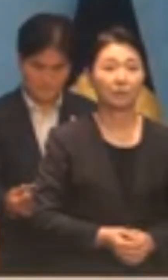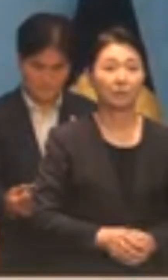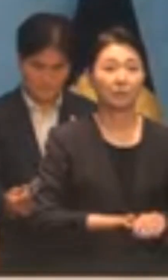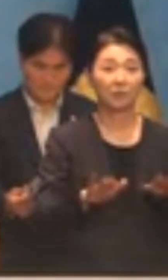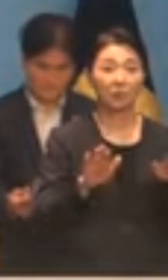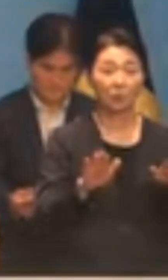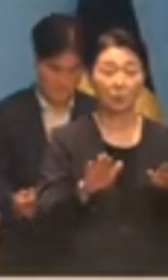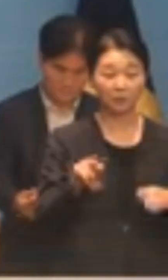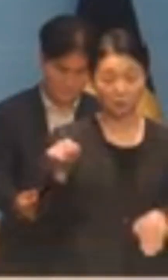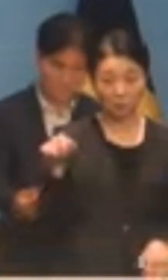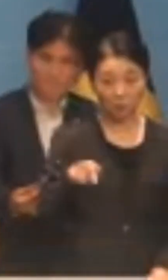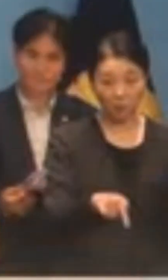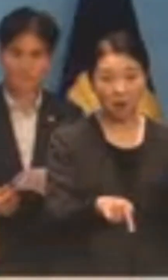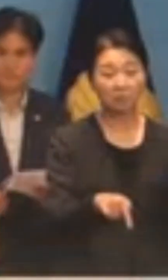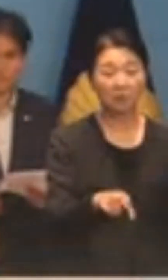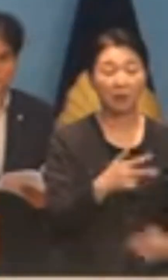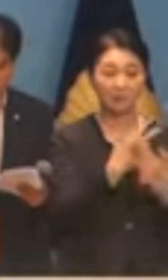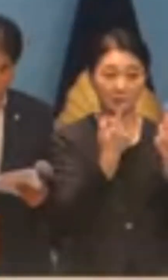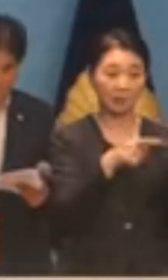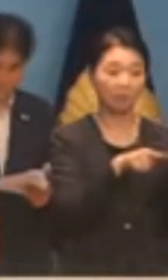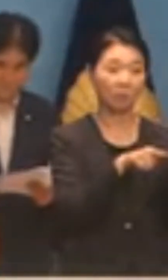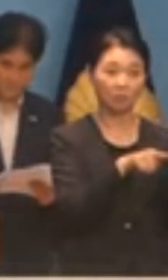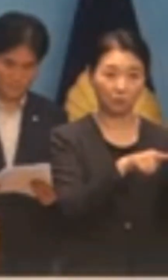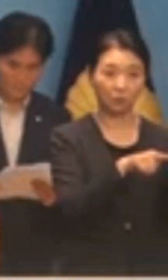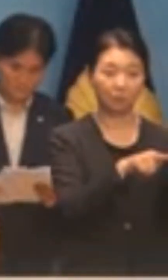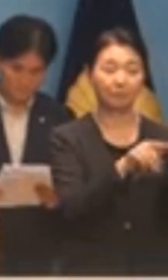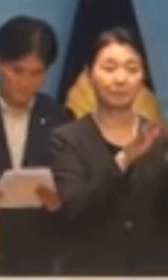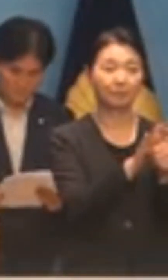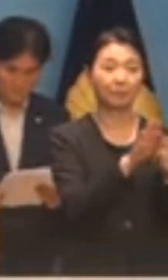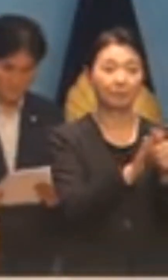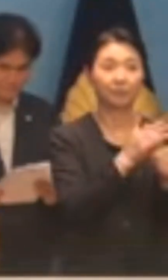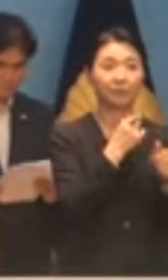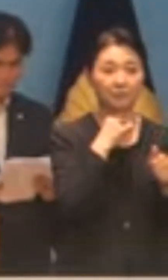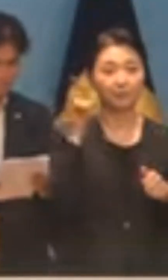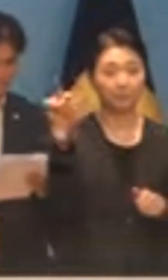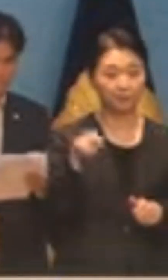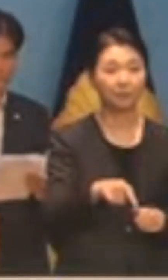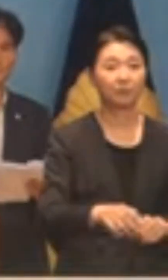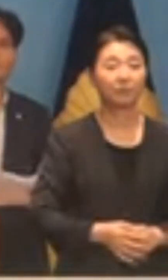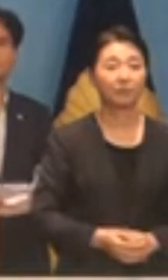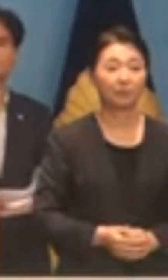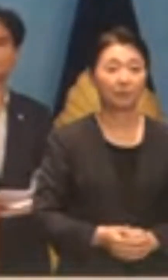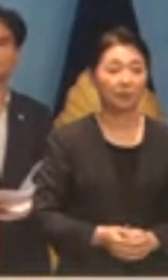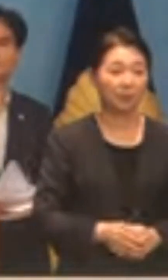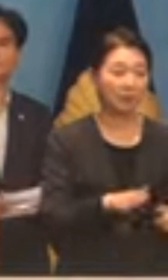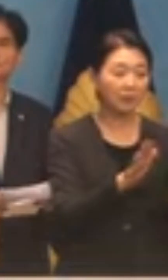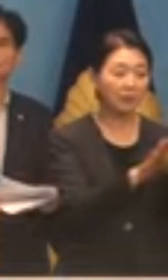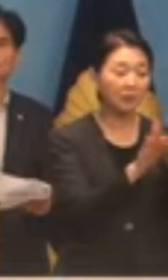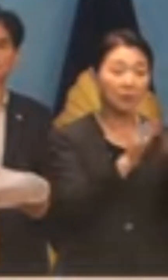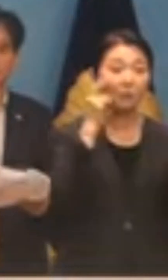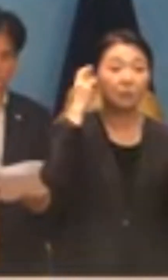저는 오늘 이 자리에 이재명 후보를 지지하기 위해 섰습니다. 그 이유는